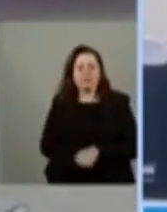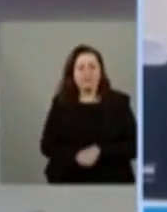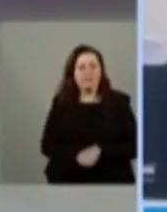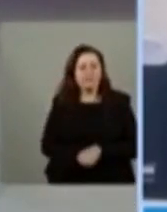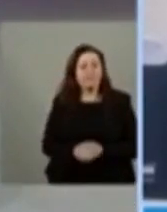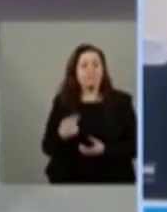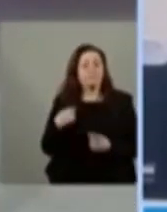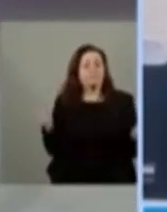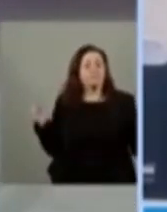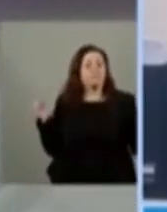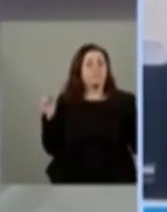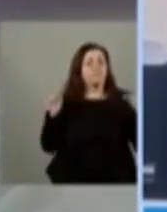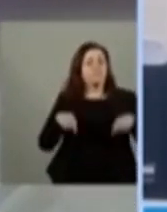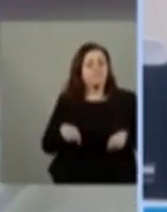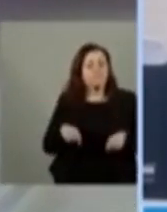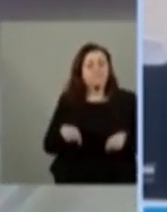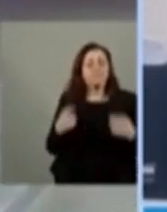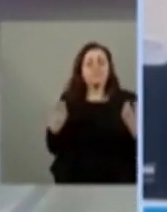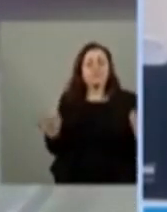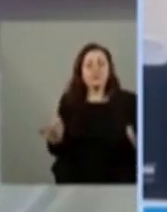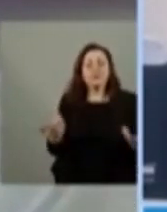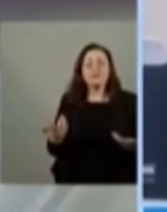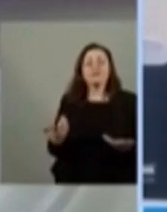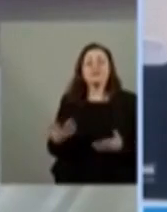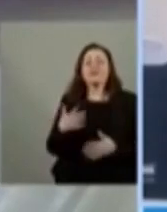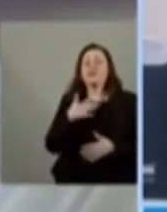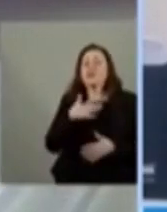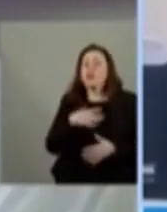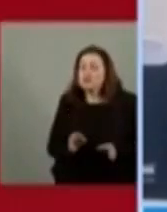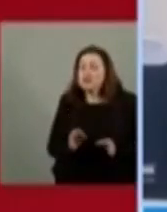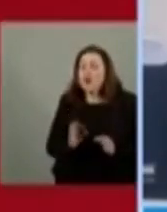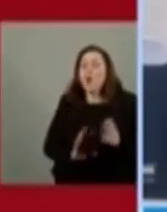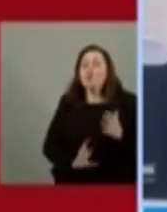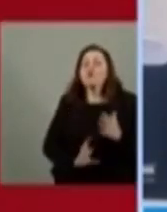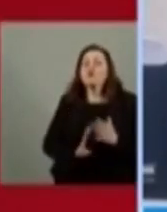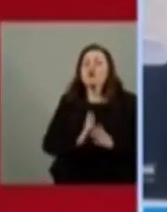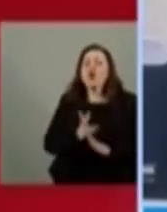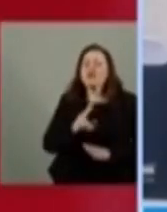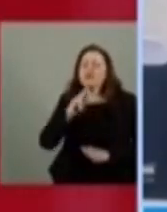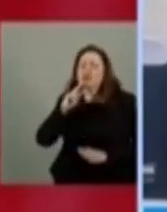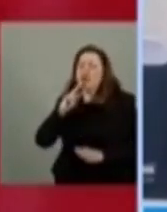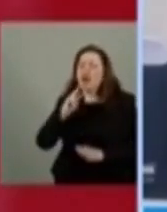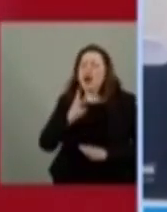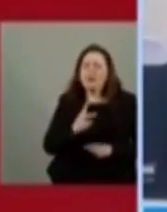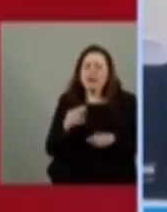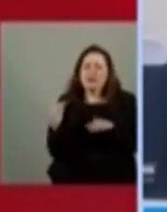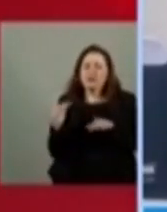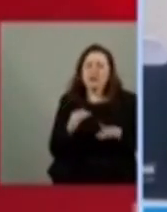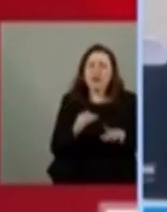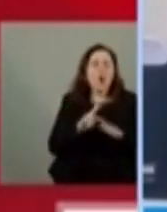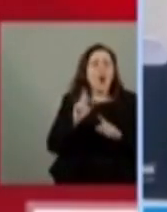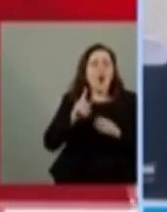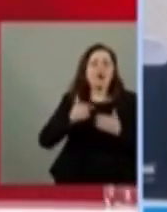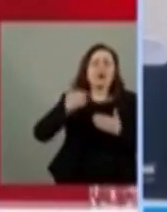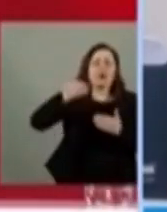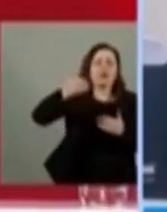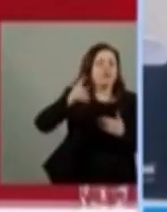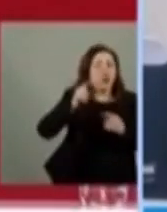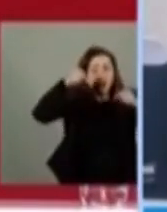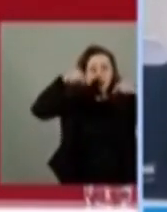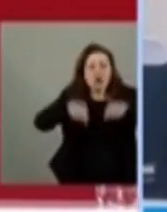εμφάνιση του πρόεδρου του ΣΥΡΙΖΑ και την ομιλία του στο ΣΕΠ. Θα την κλείσω αυτή την παρένθεση και θα περιμένουμε να δούμε το τι θα γίνει. Οι πληροφορίες λένε